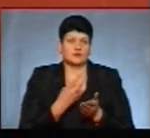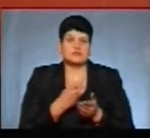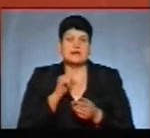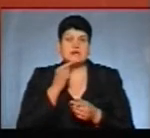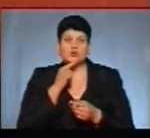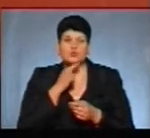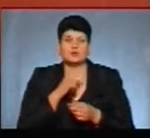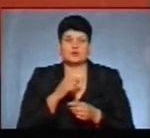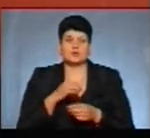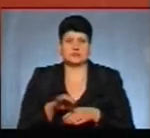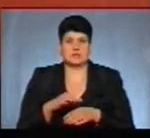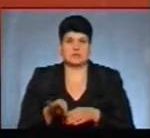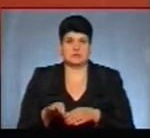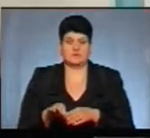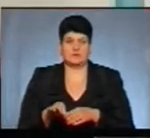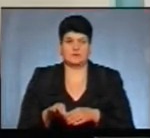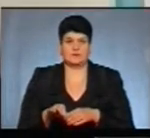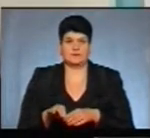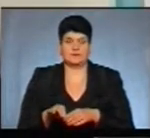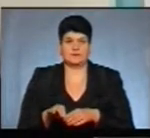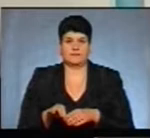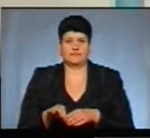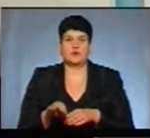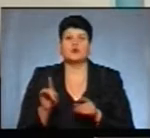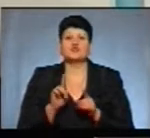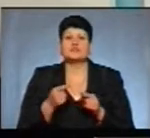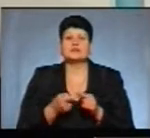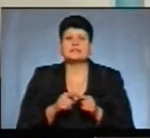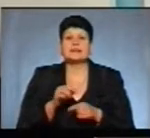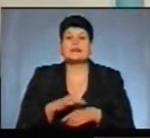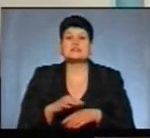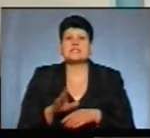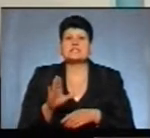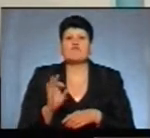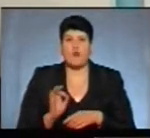саме насильство? Знову ж таки, що таке насильство?